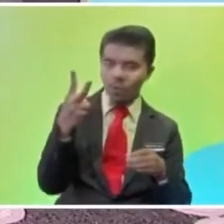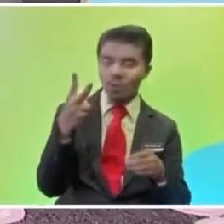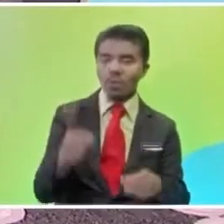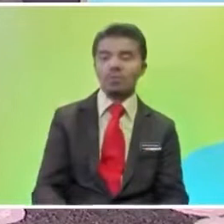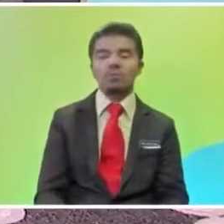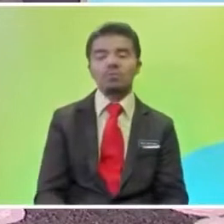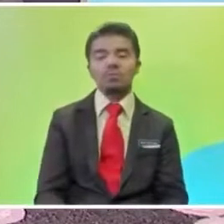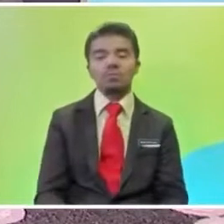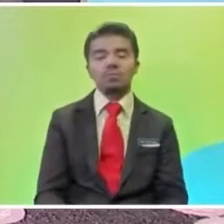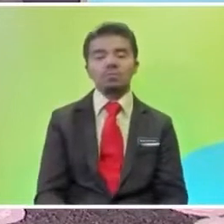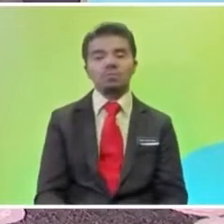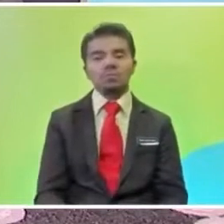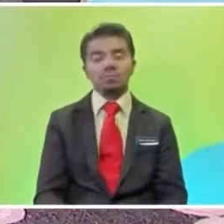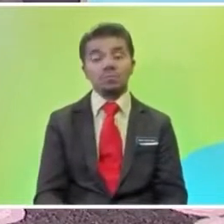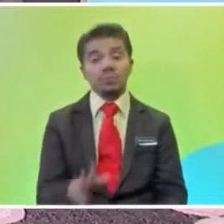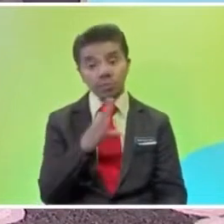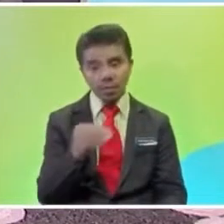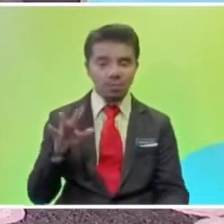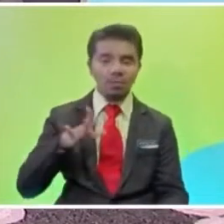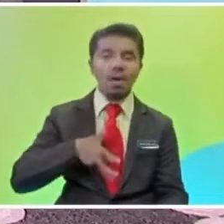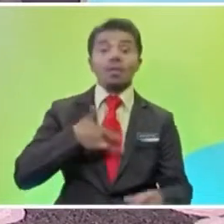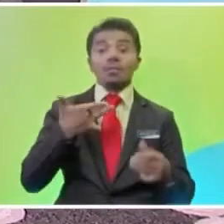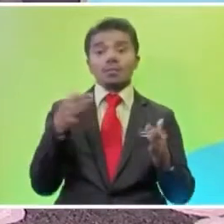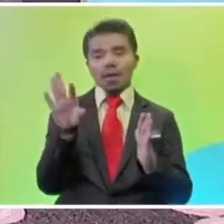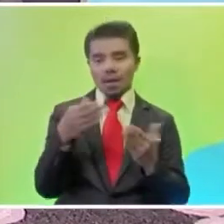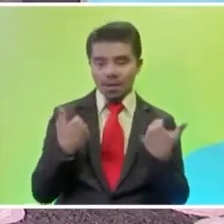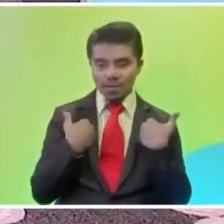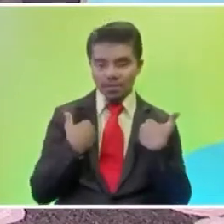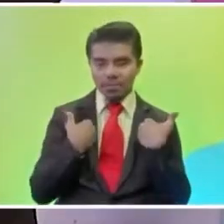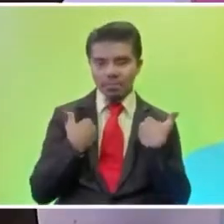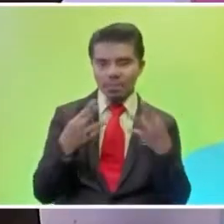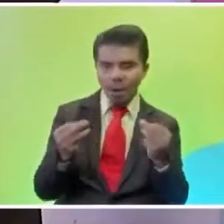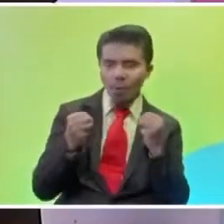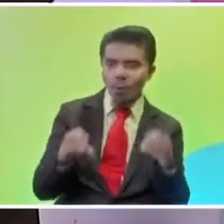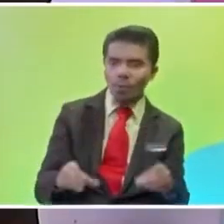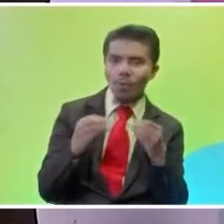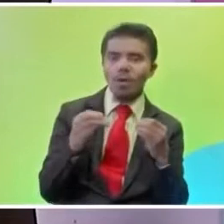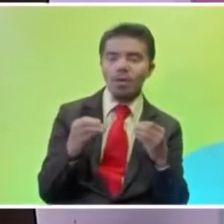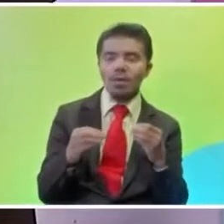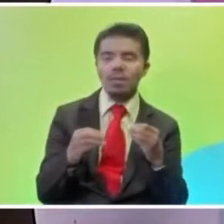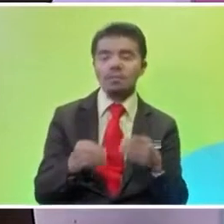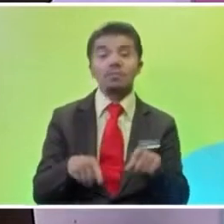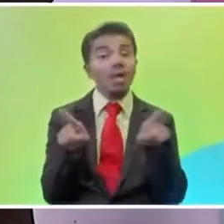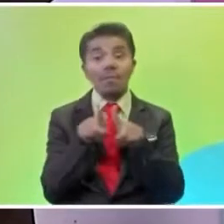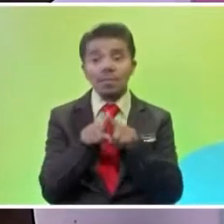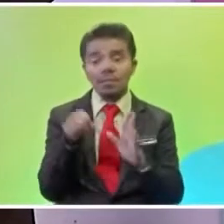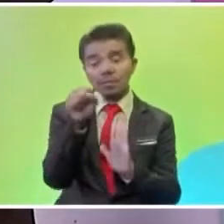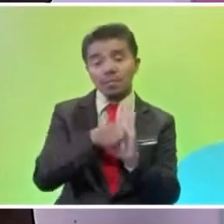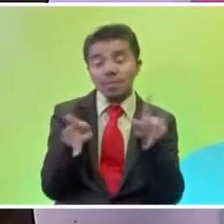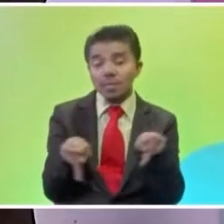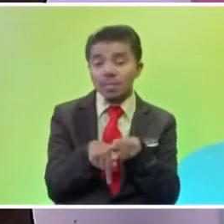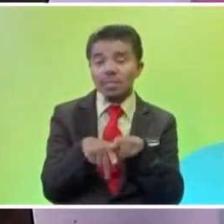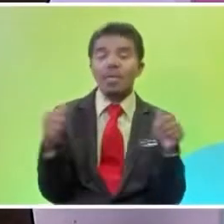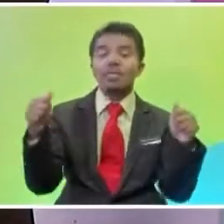menarik kita ada rasanya bersaing tidak bersaing enggak bersaing itu dikasih itu boleh mewujudkan lagi suasana